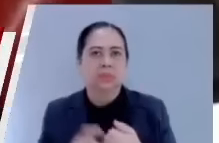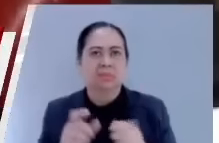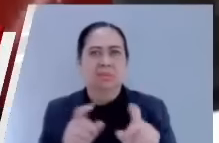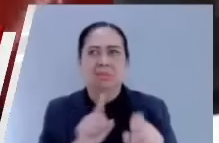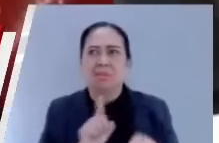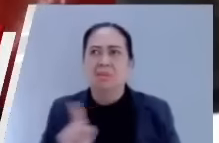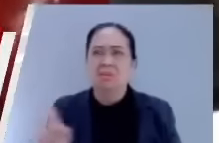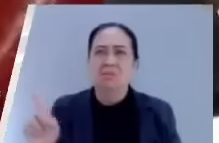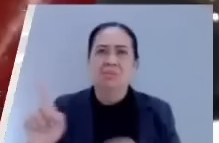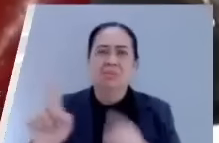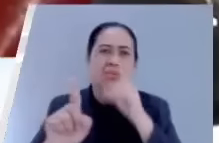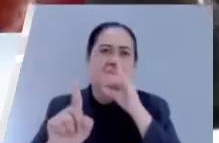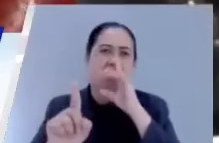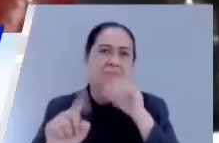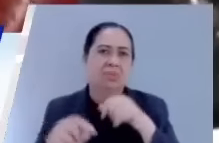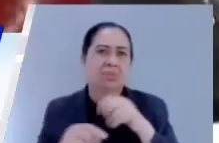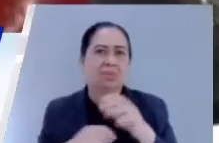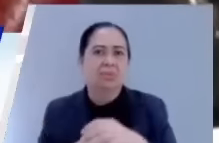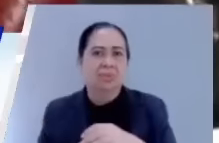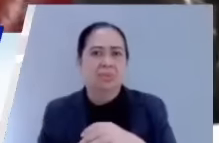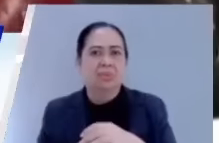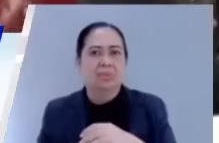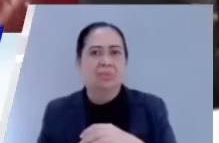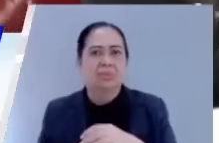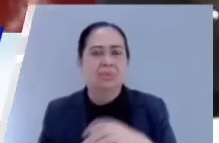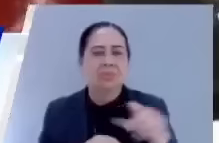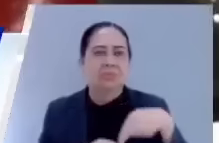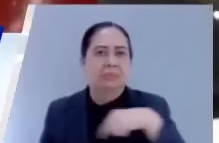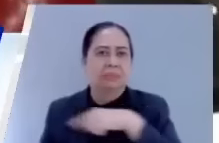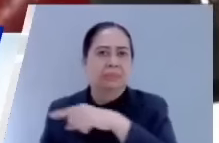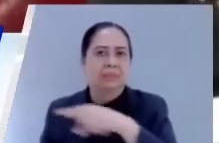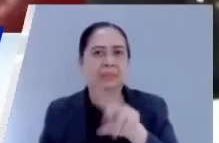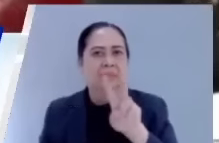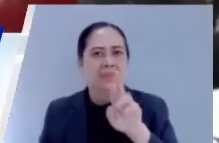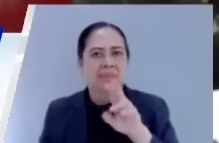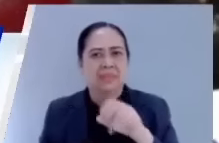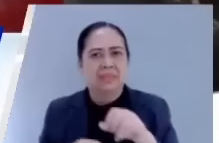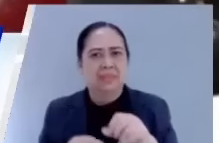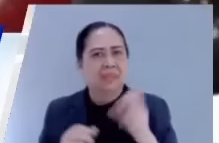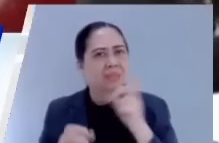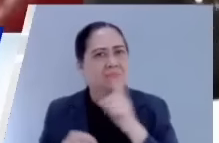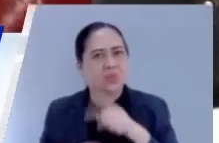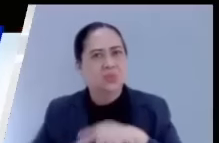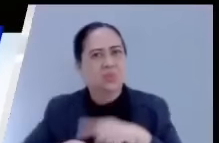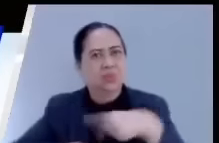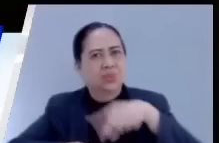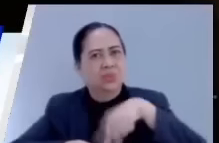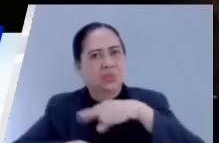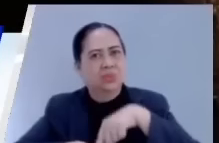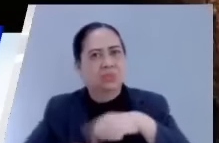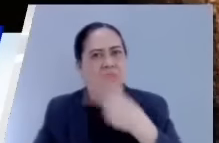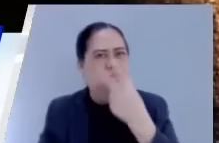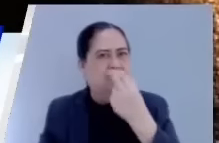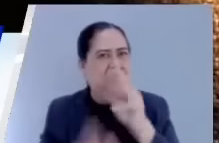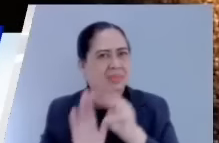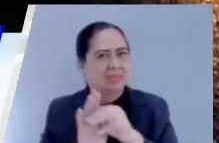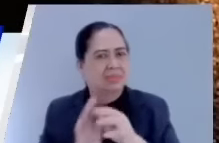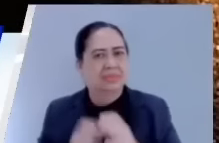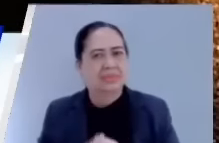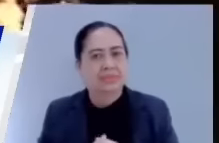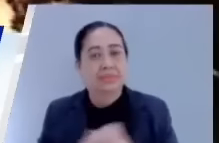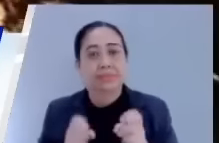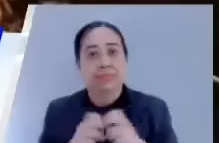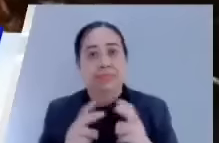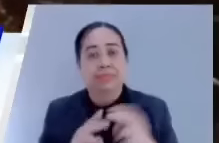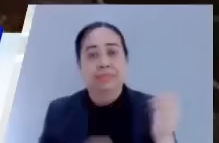sa Circulo Verde po maglalakad. Ang hirap po, kain po talaga sa oras, mga siguro 30 minutes. Maging ang mga pumapasad ang